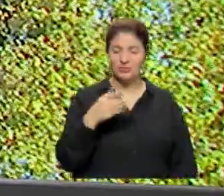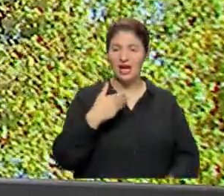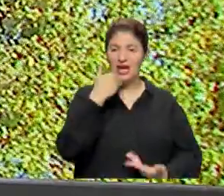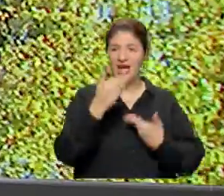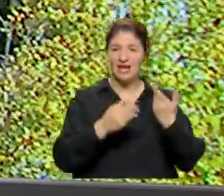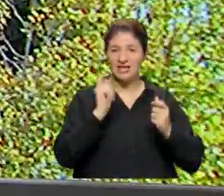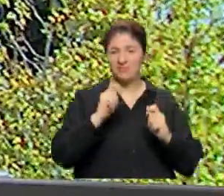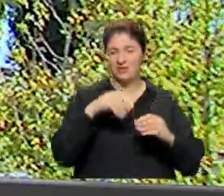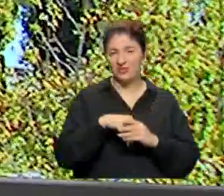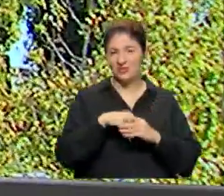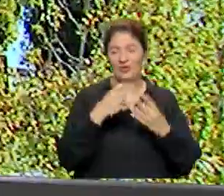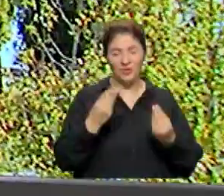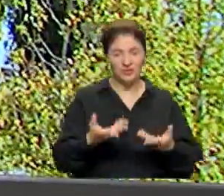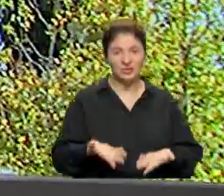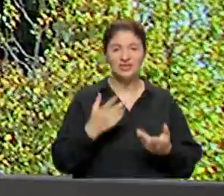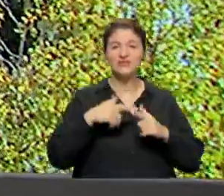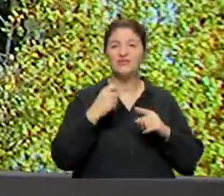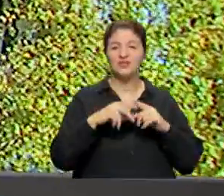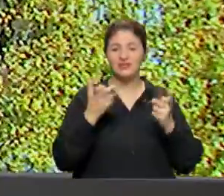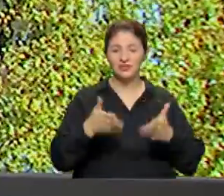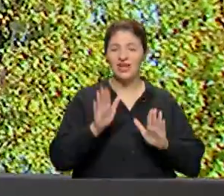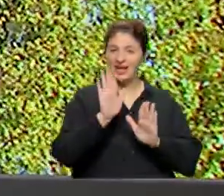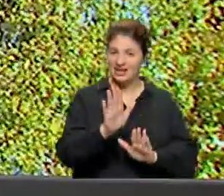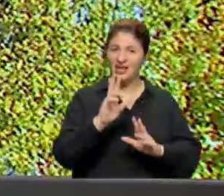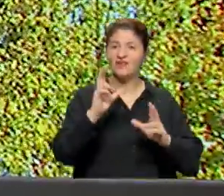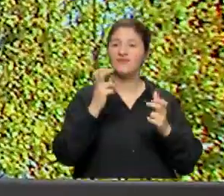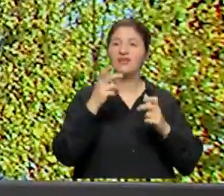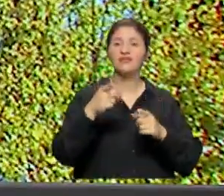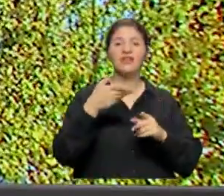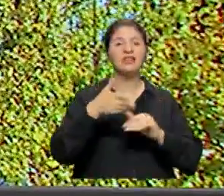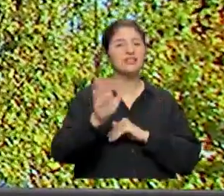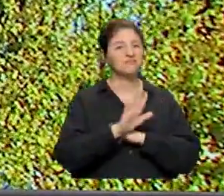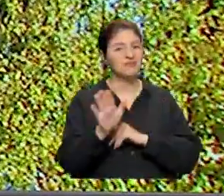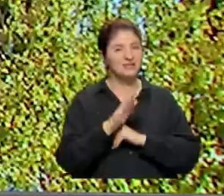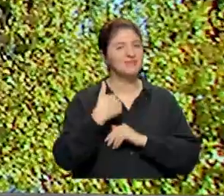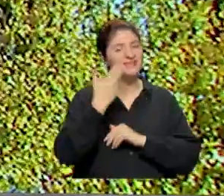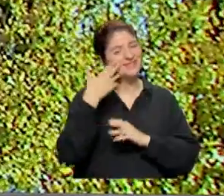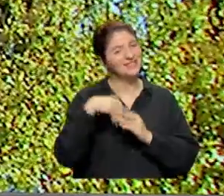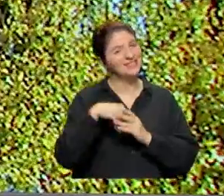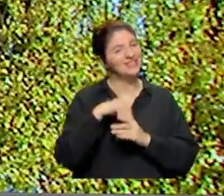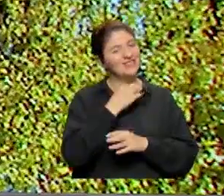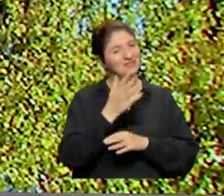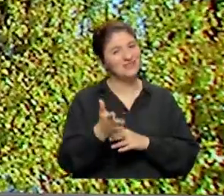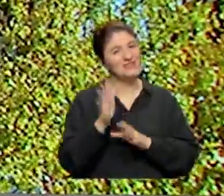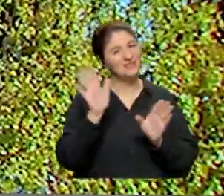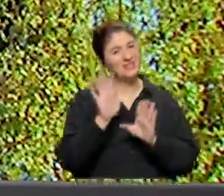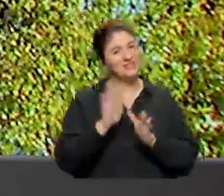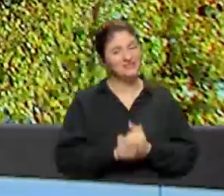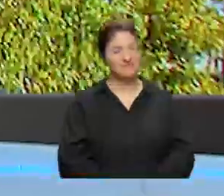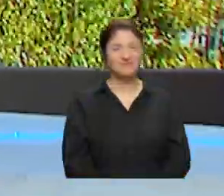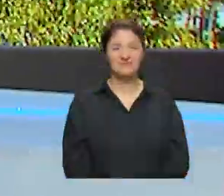aktarmak için olacağız Fox ekranlarında kalın Fox ekranlarından ayrılmayın bizi izlediğiniz için teşekkür ederiz Hoşça